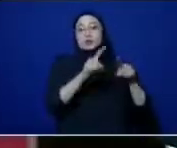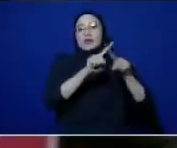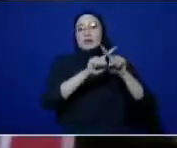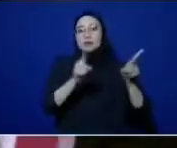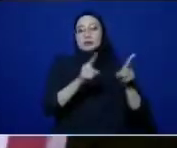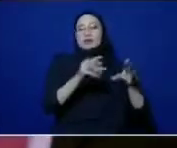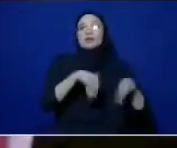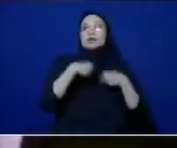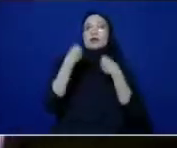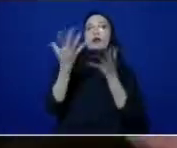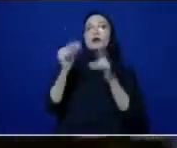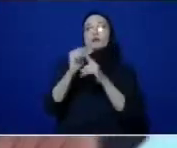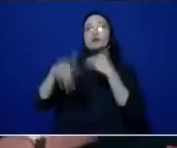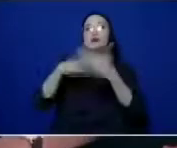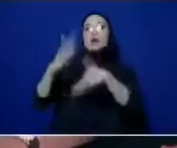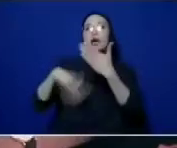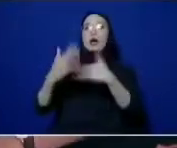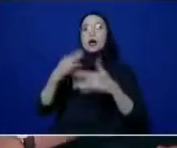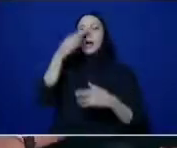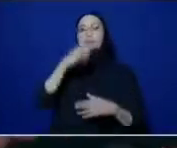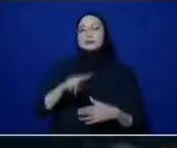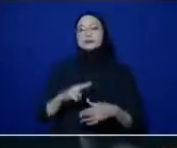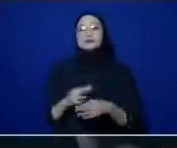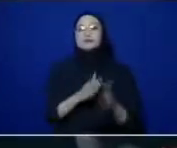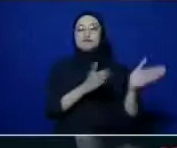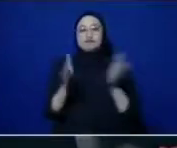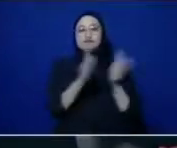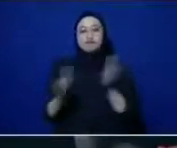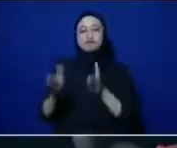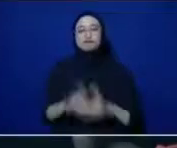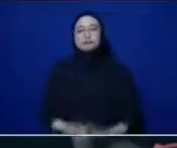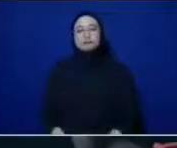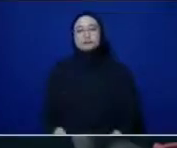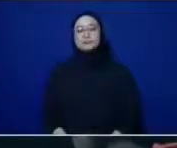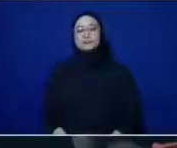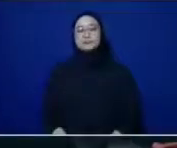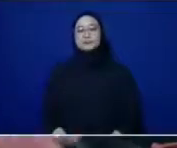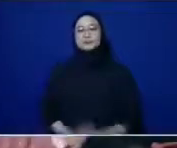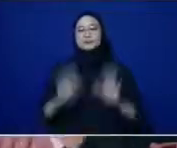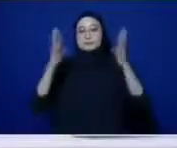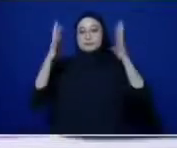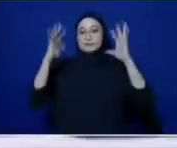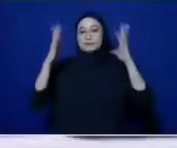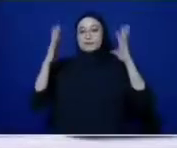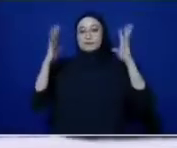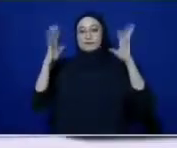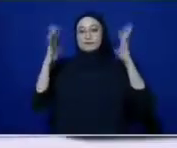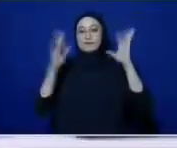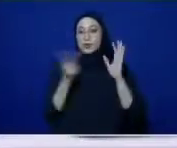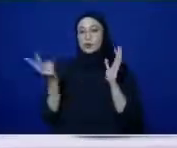Operasional. Terima kasih. Baik, terima kasih. Baik, kita berikan apresiasi kepada para calon presiden.